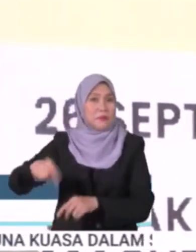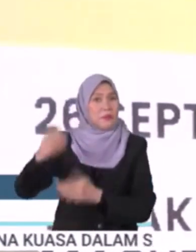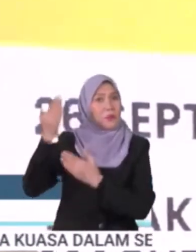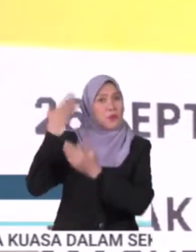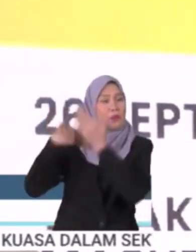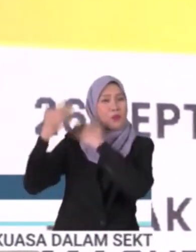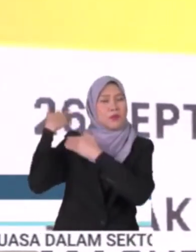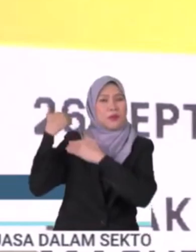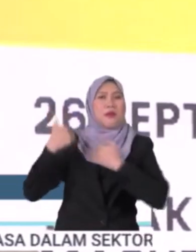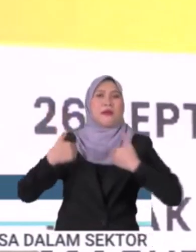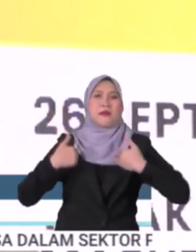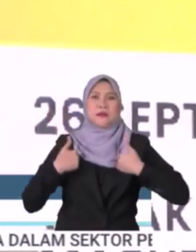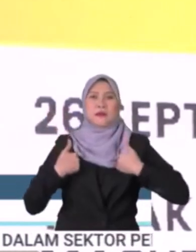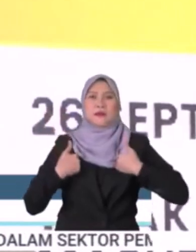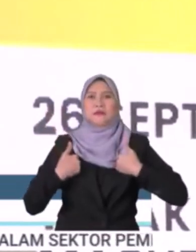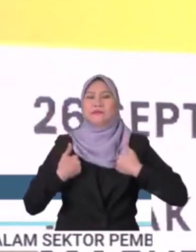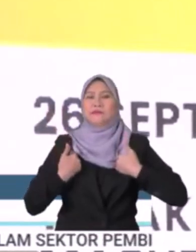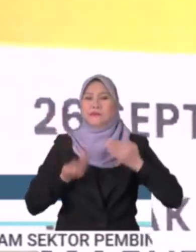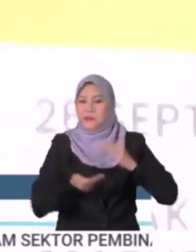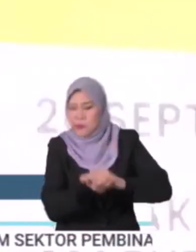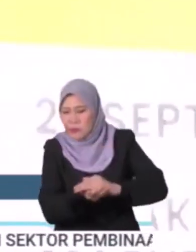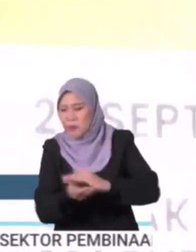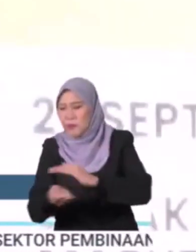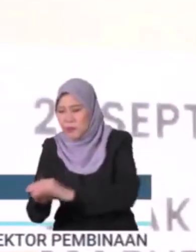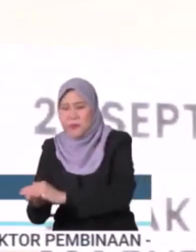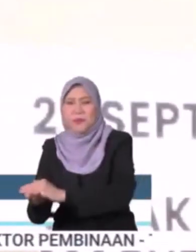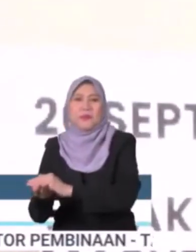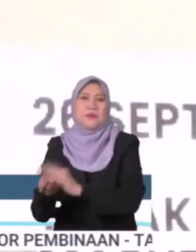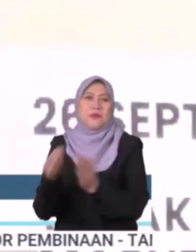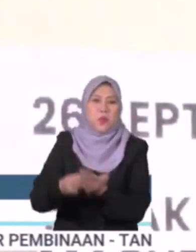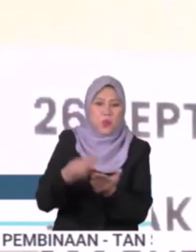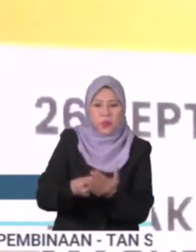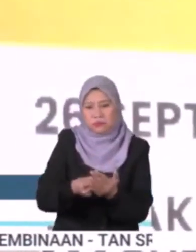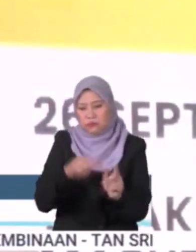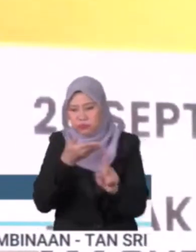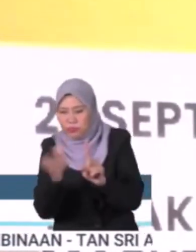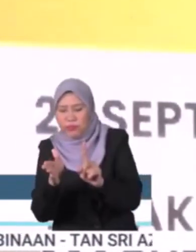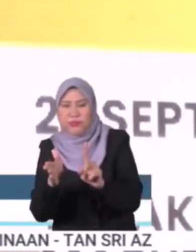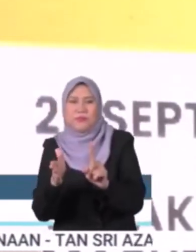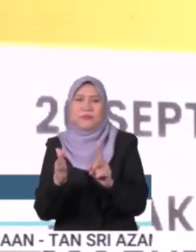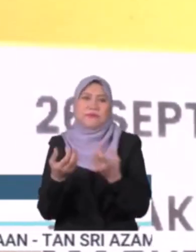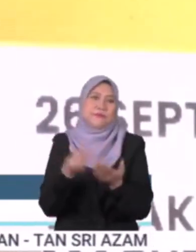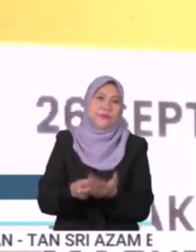Dulu, ada saja bocornya. Ada saja hilang dananya.